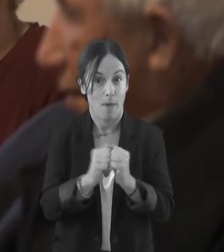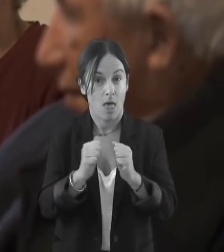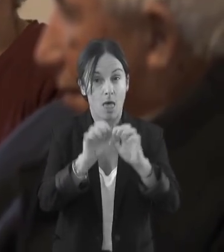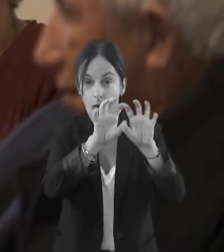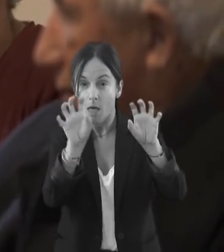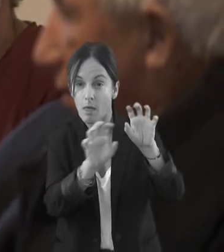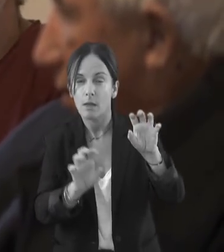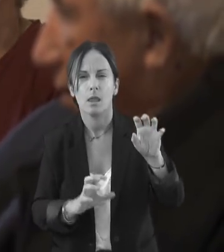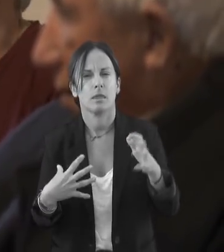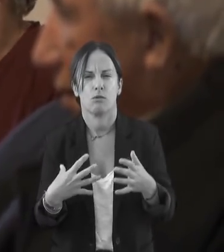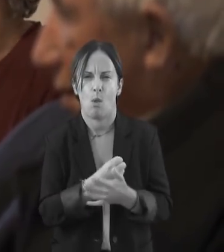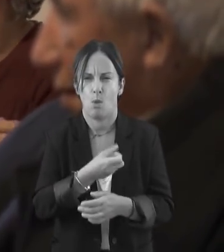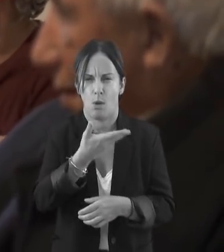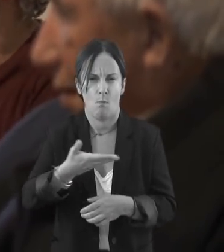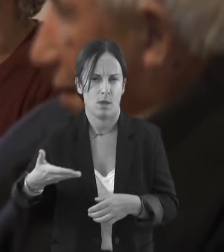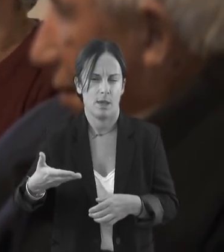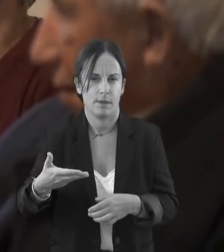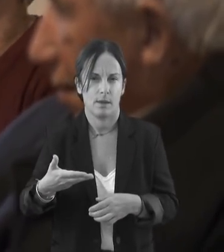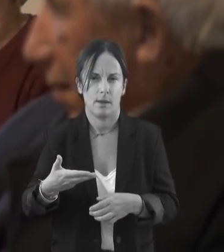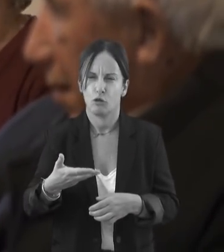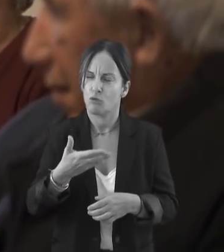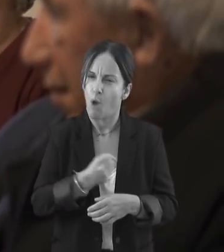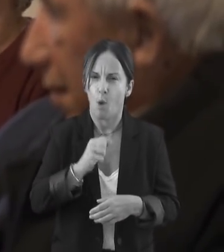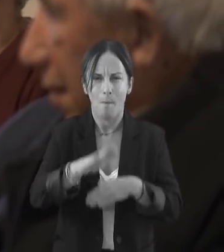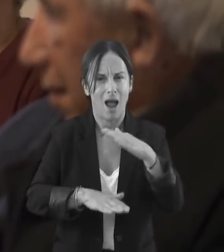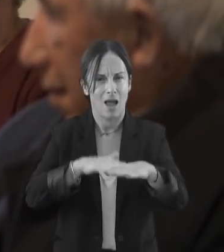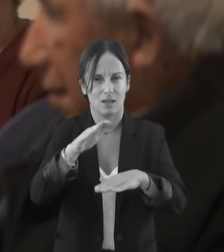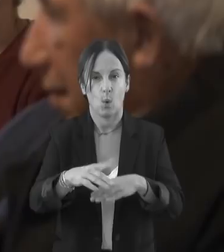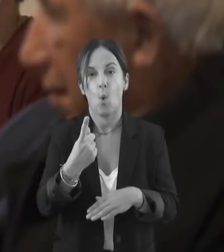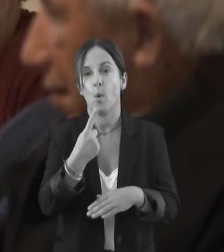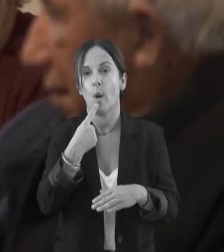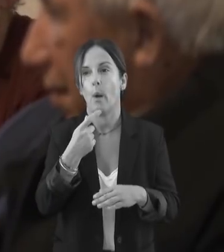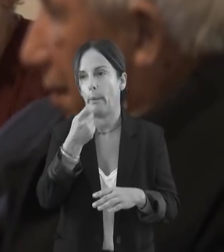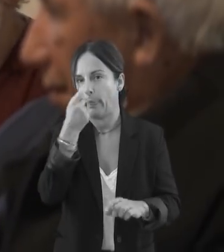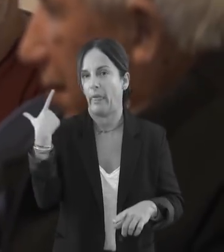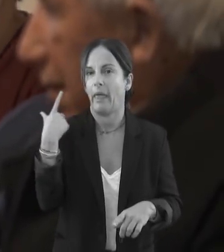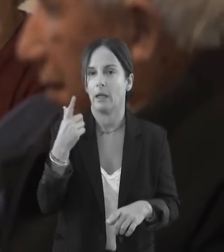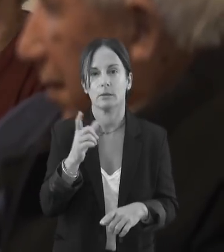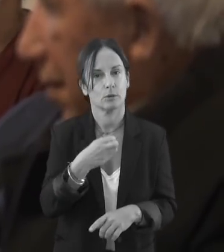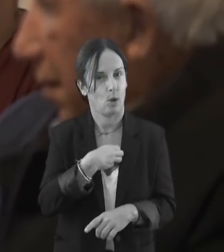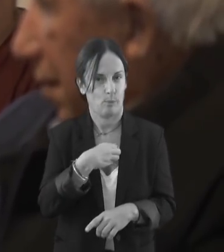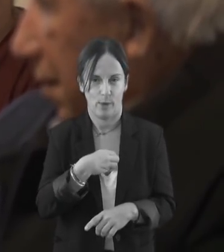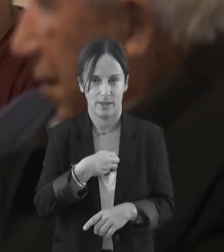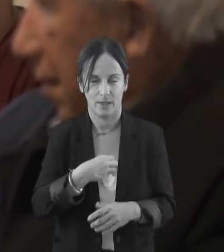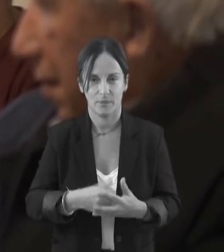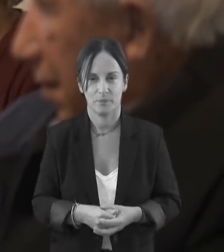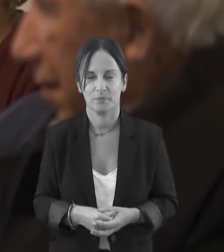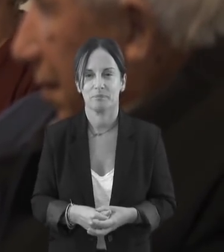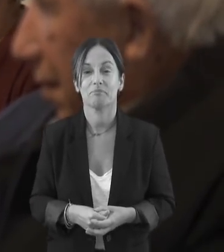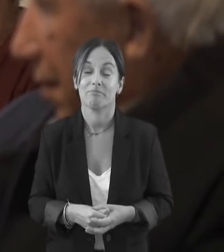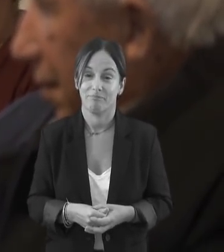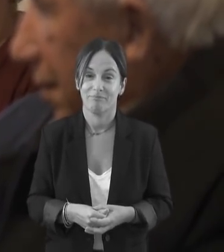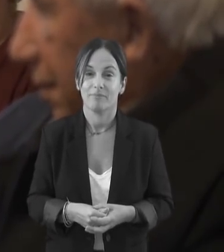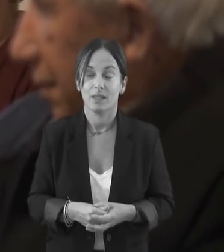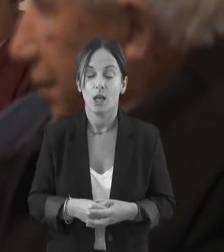temps, no podies tenir a la gent tanta estona fent de... davant la pedra, que és la feina,